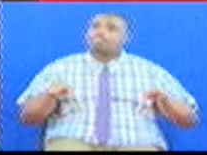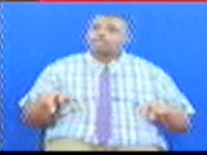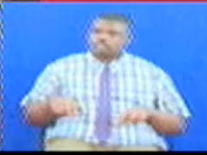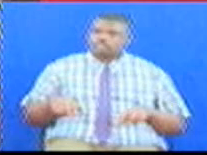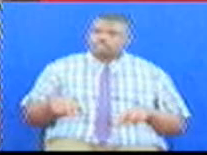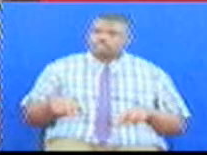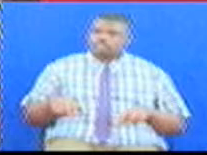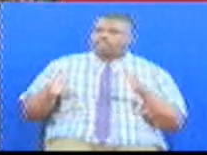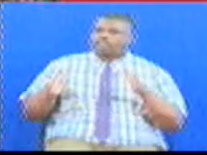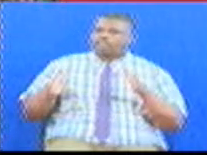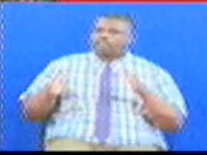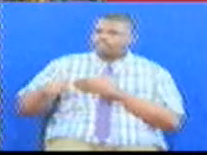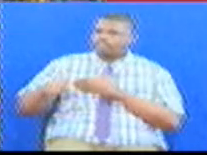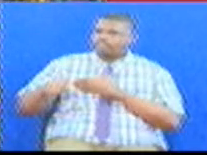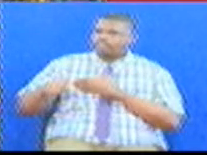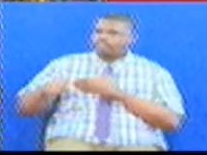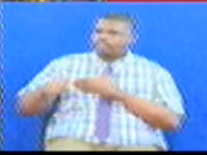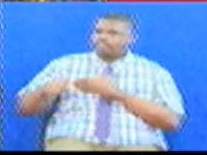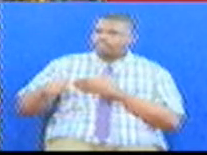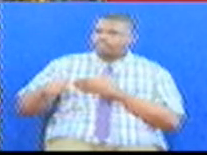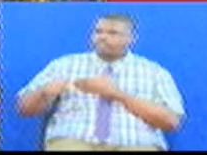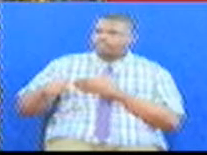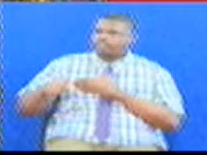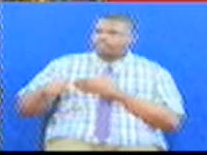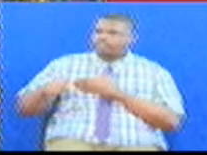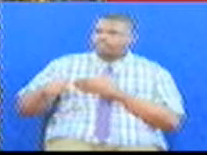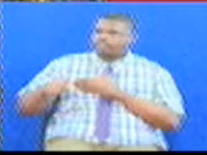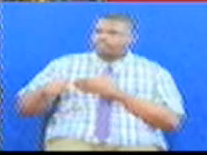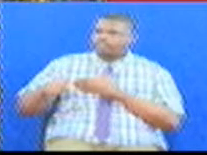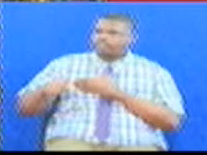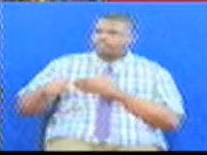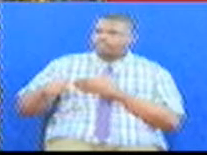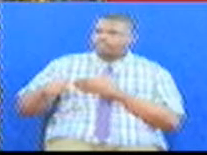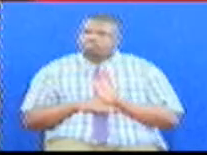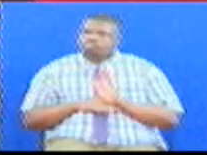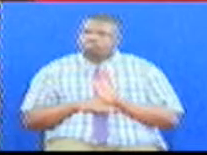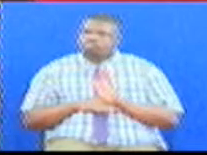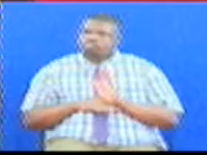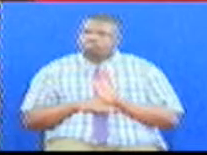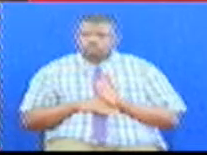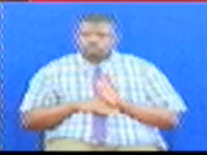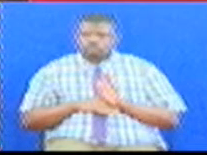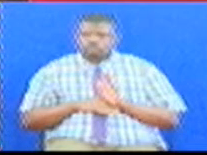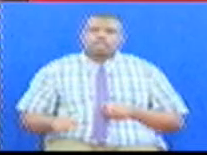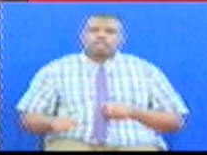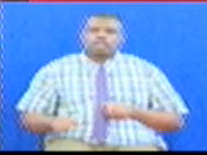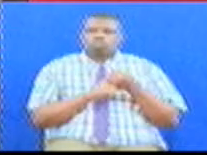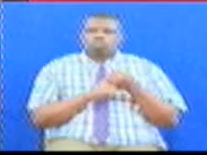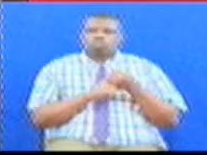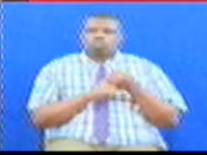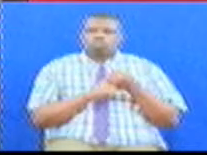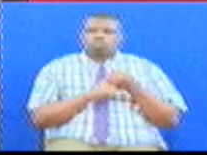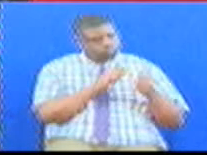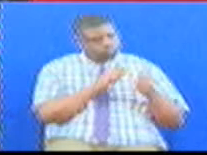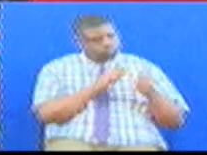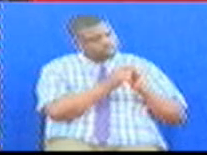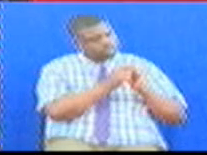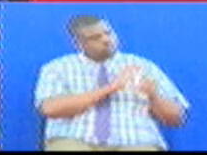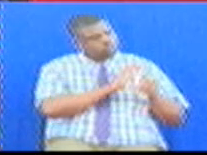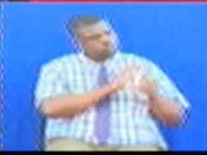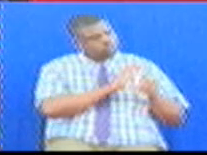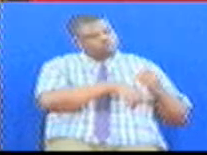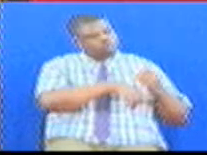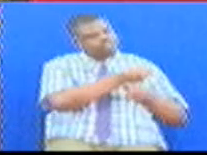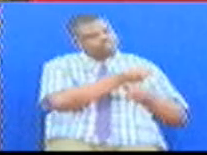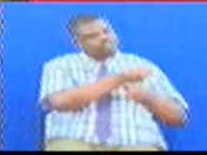nafasi kwa viongozi hawa wetu kufanya shughuli zao kwa taratibu. Mheshimiwa Spika, naomba mkono marekebisho yote yaliyofanya katika